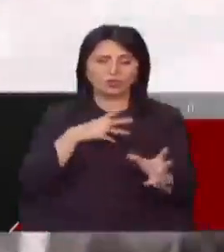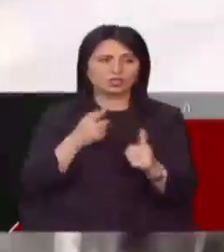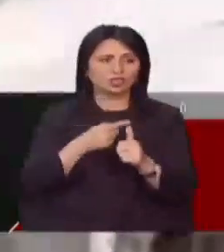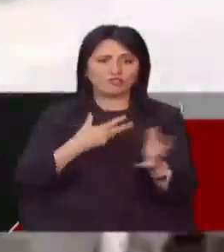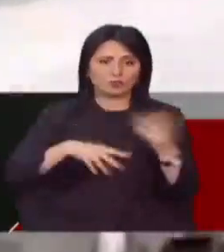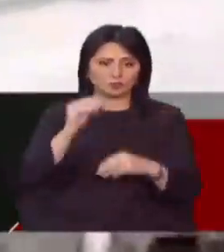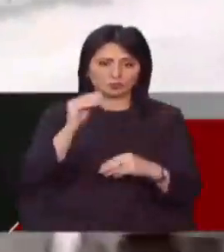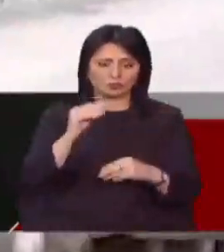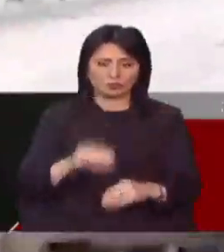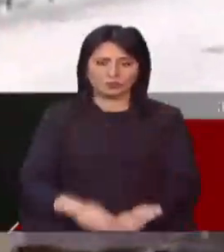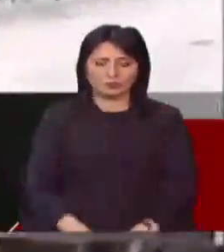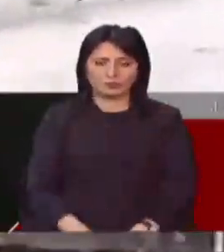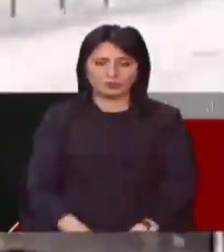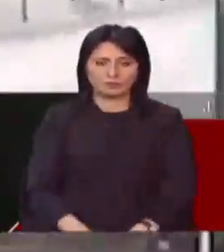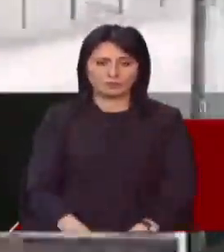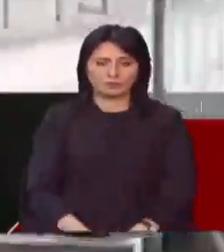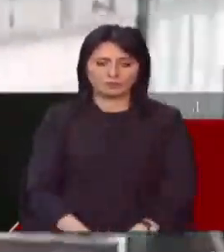ტერიტორიას მოიცავს ფაქტიურად.